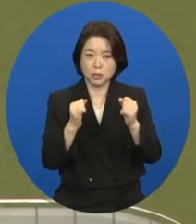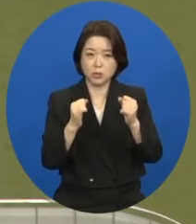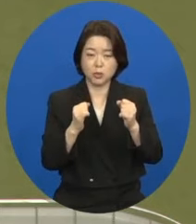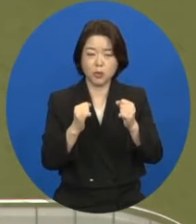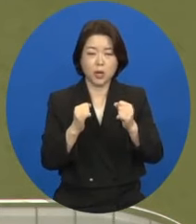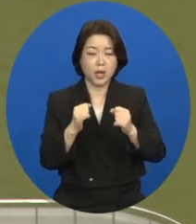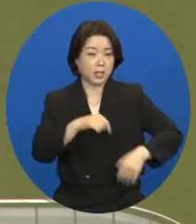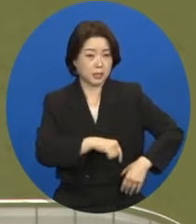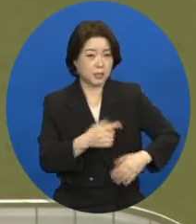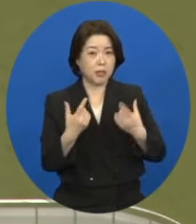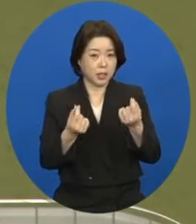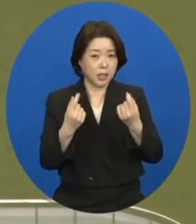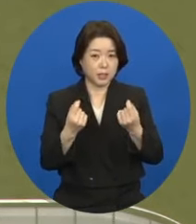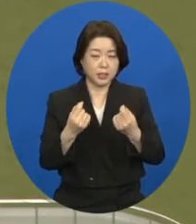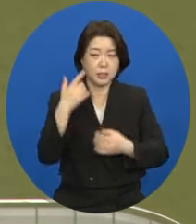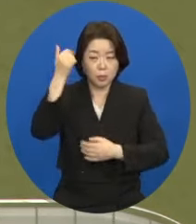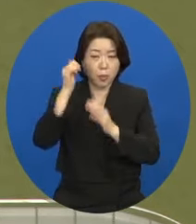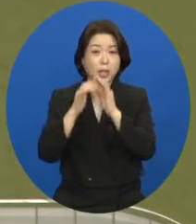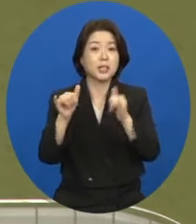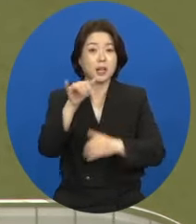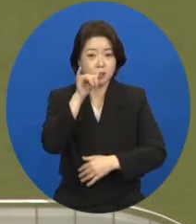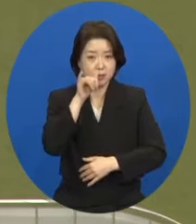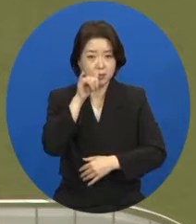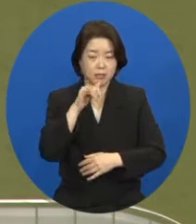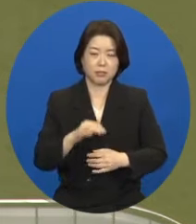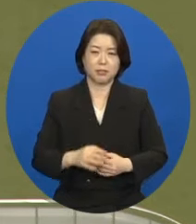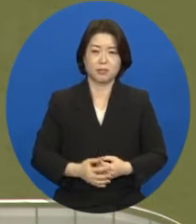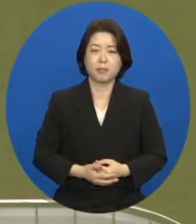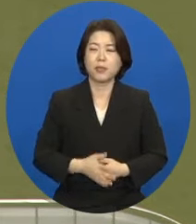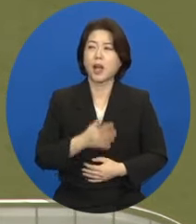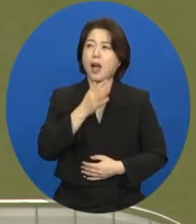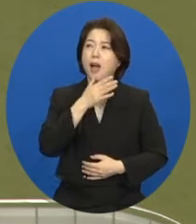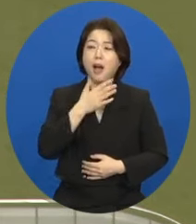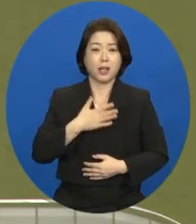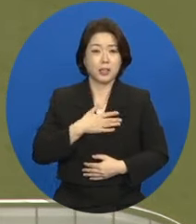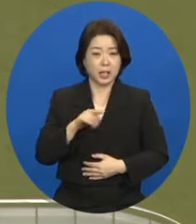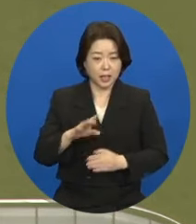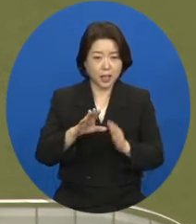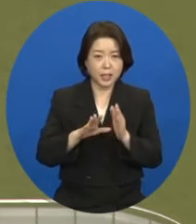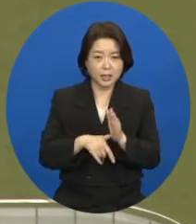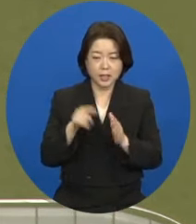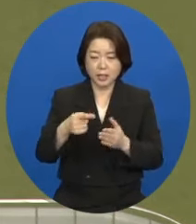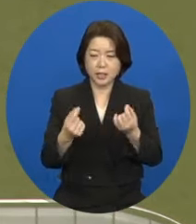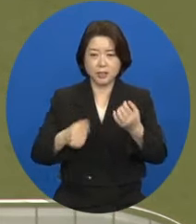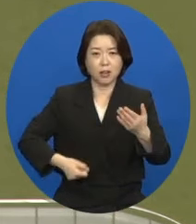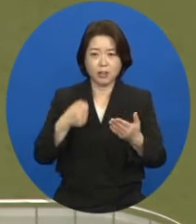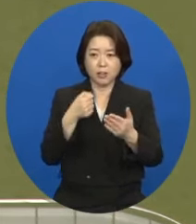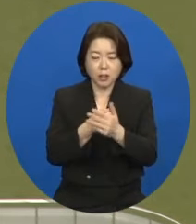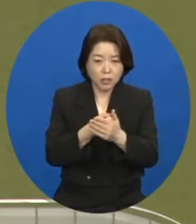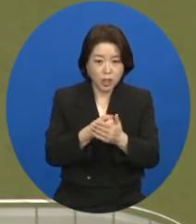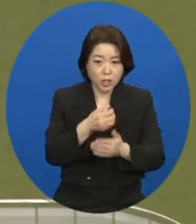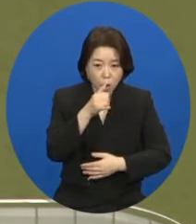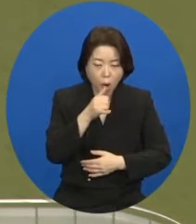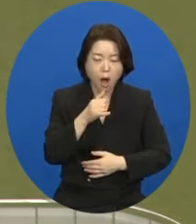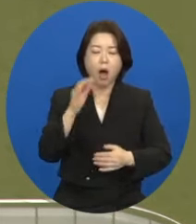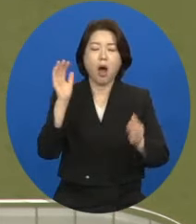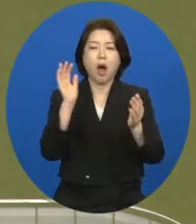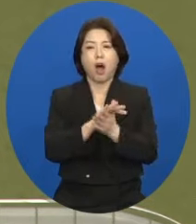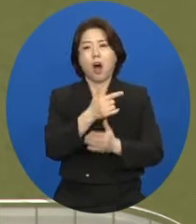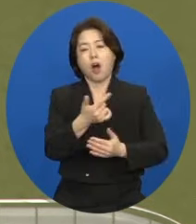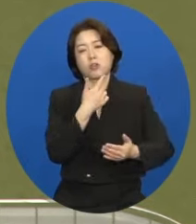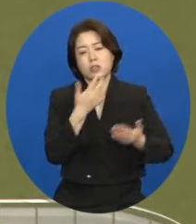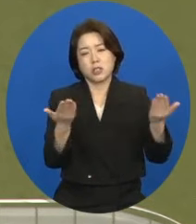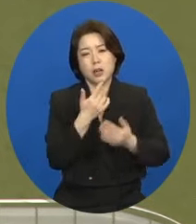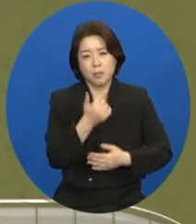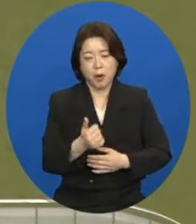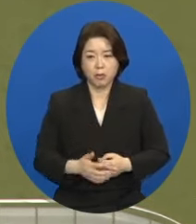칼집이 되어주시는 또한 목회자가 있습니다. 아, 내가 이때 이런 결정을 내렸으면 큰일 날 뻔했구나. 내가 이때